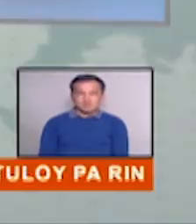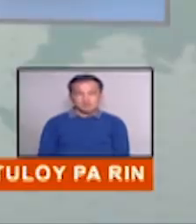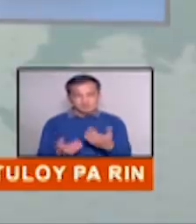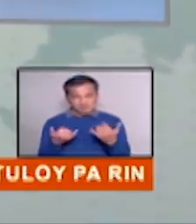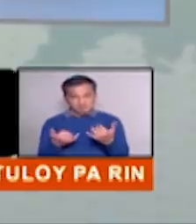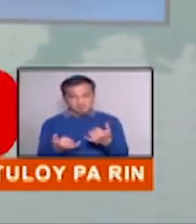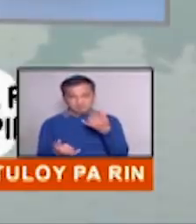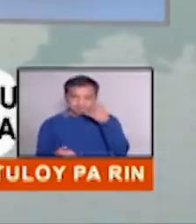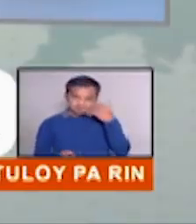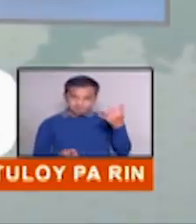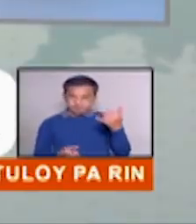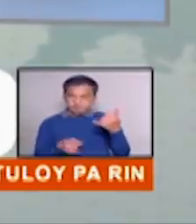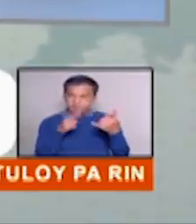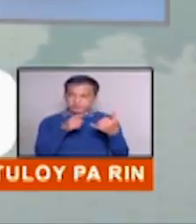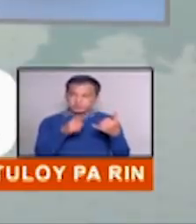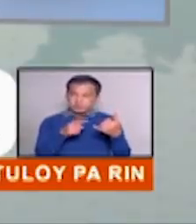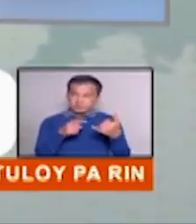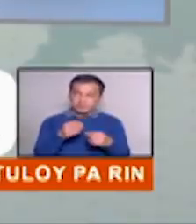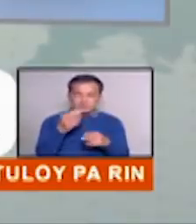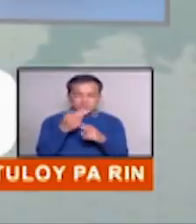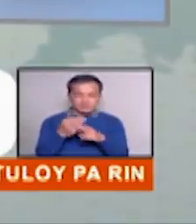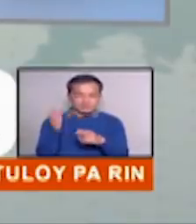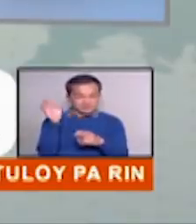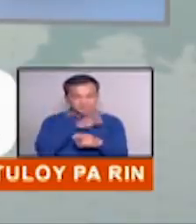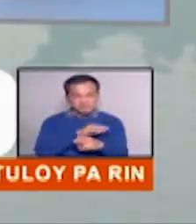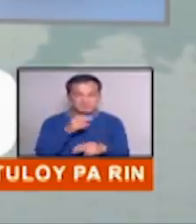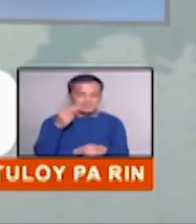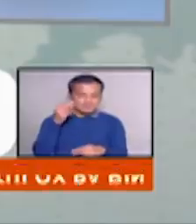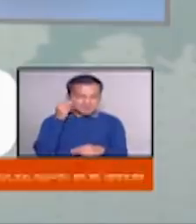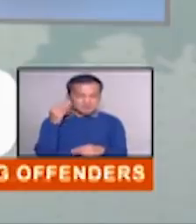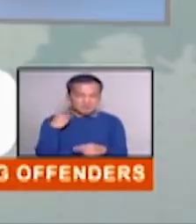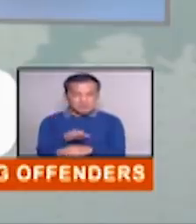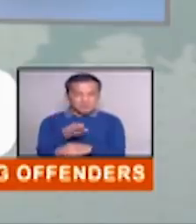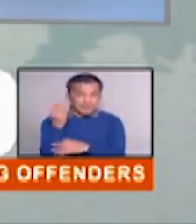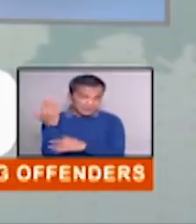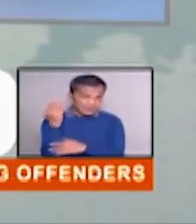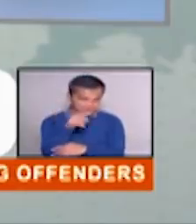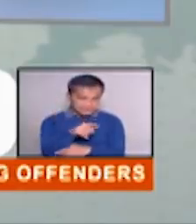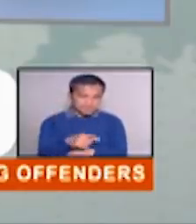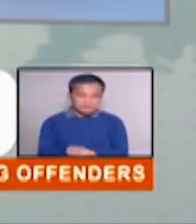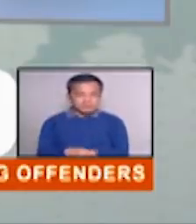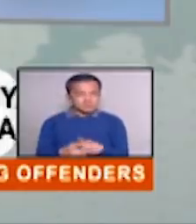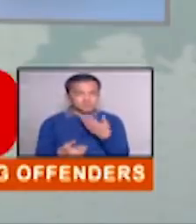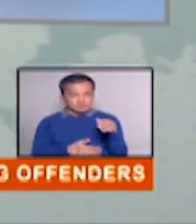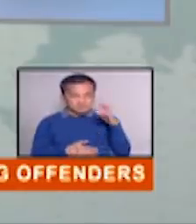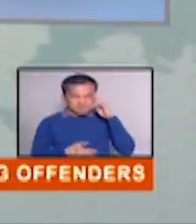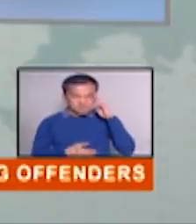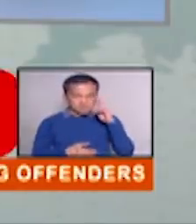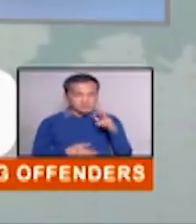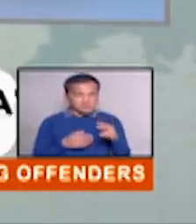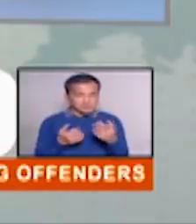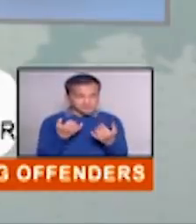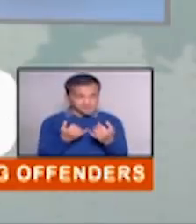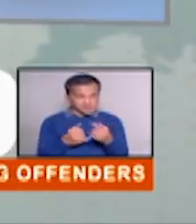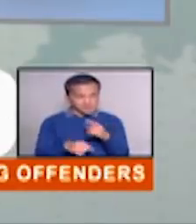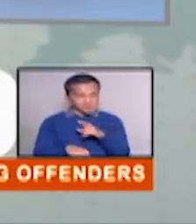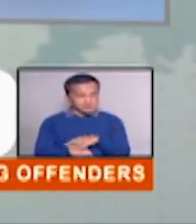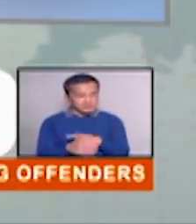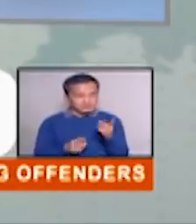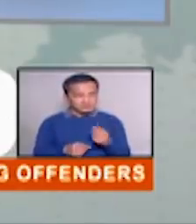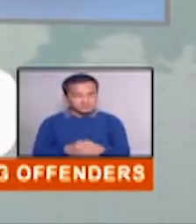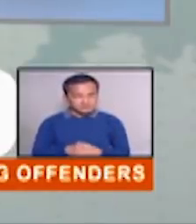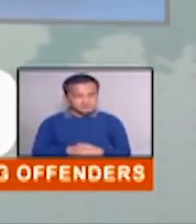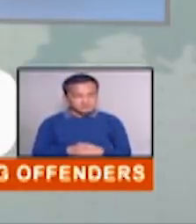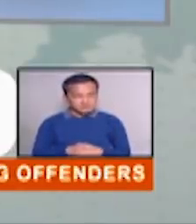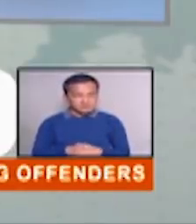At nasa linya na po ng telepono ang ating OFW. Ma'am, magandang tanghali po. Umaga dyan. Afternoon po, Sir Raffy. Sa mga oras na ito, nasaan po kayo,